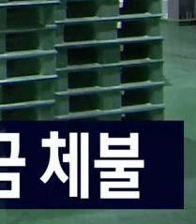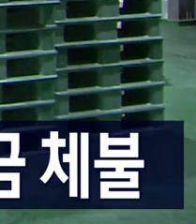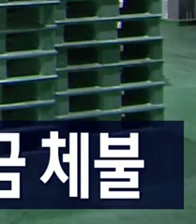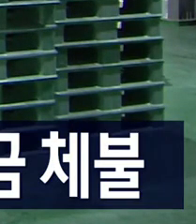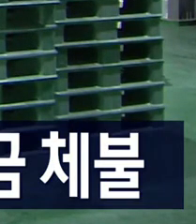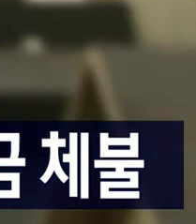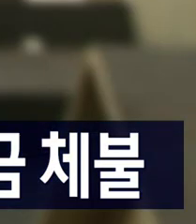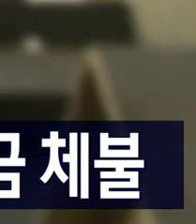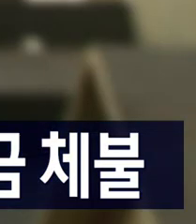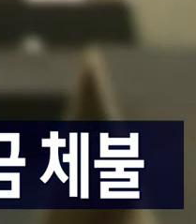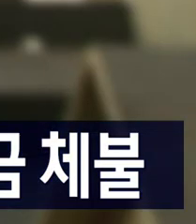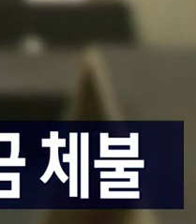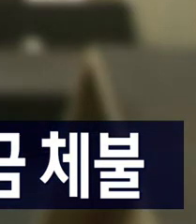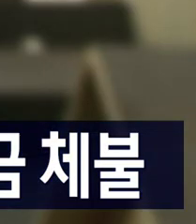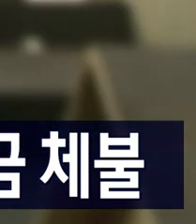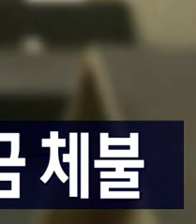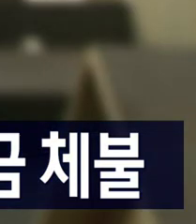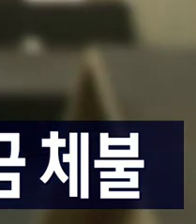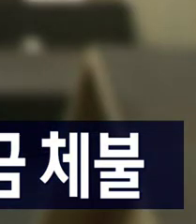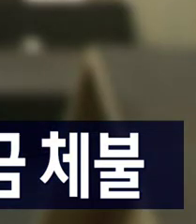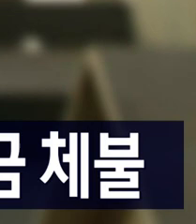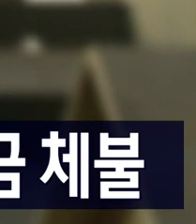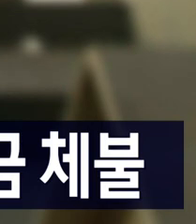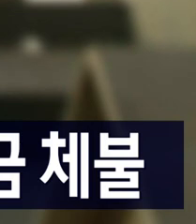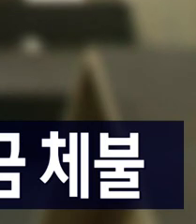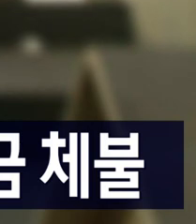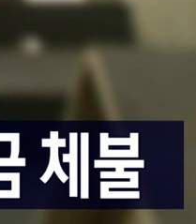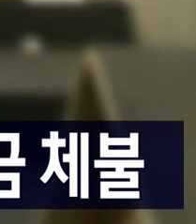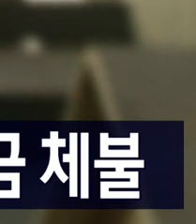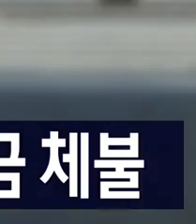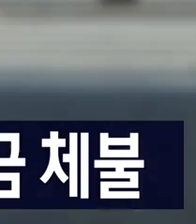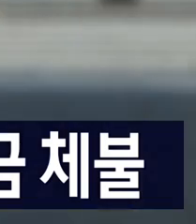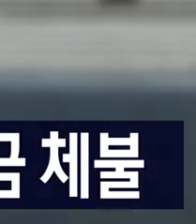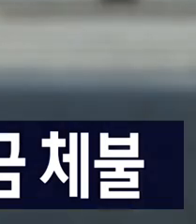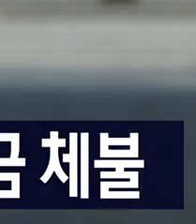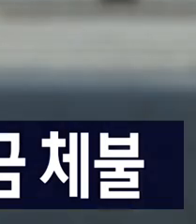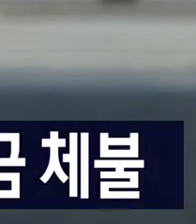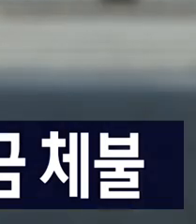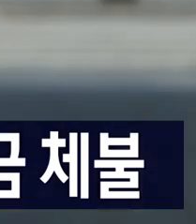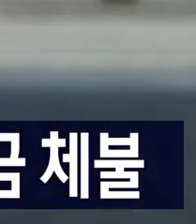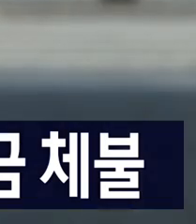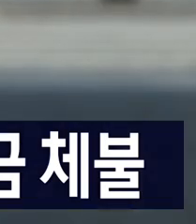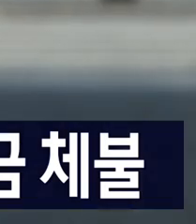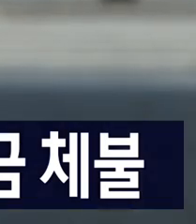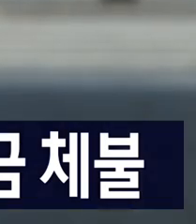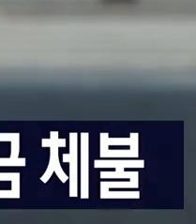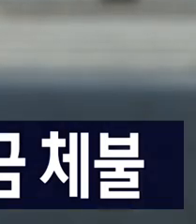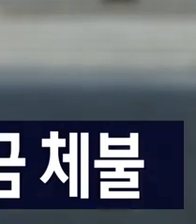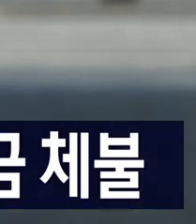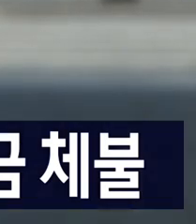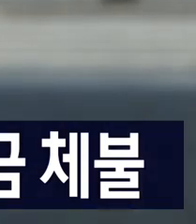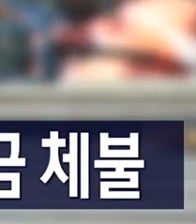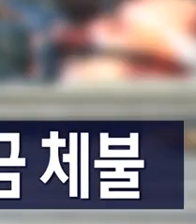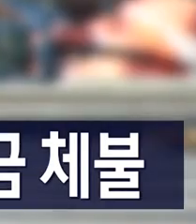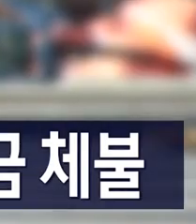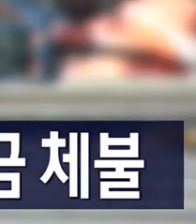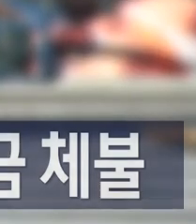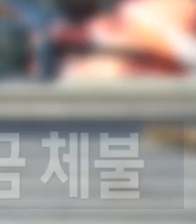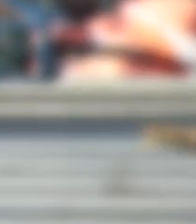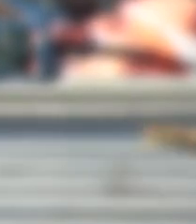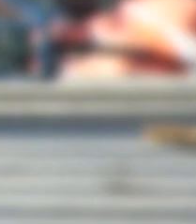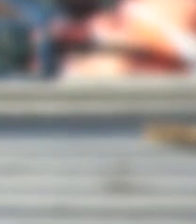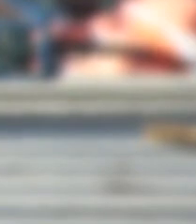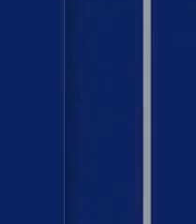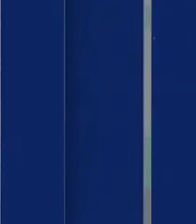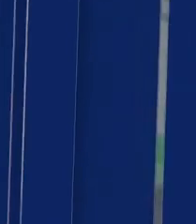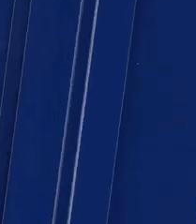올 들어 전남 지역 노동자 4천여 명의 임금이 체불된 것으로 나타났습니다. 노동당국은 추석을 앞두고 체불청산 집중지도에